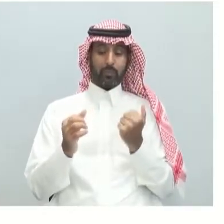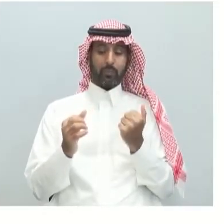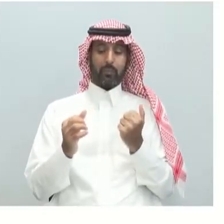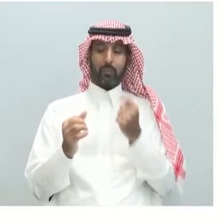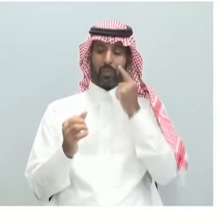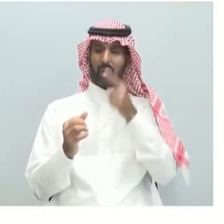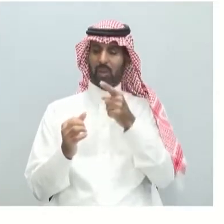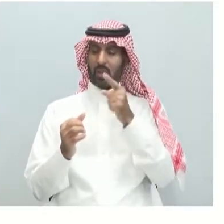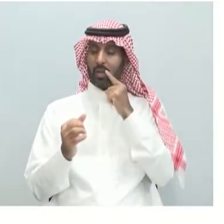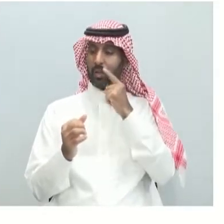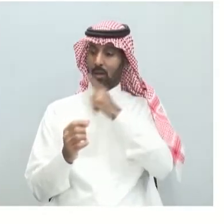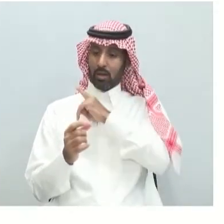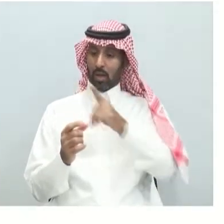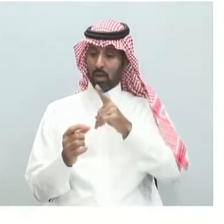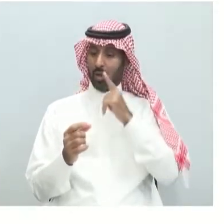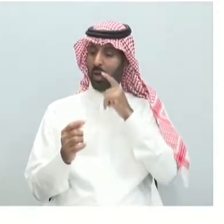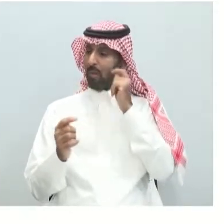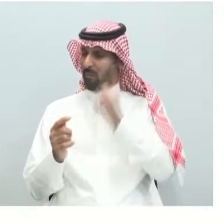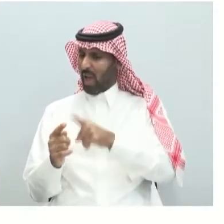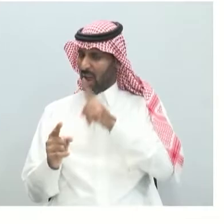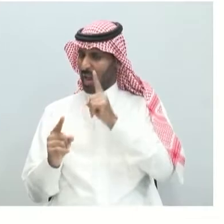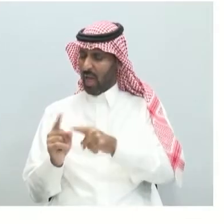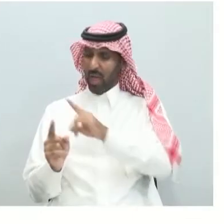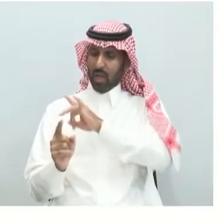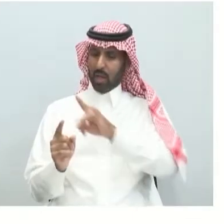التي ينهى بعضها بعضا